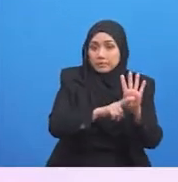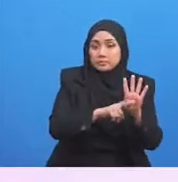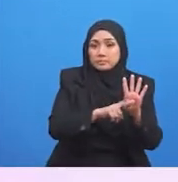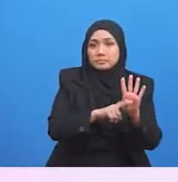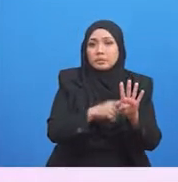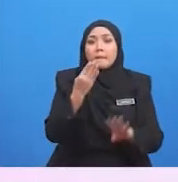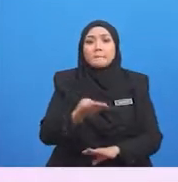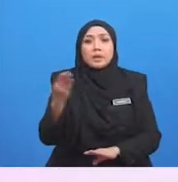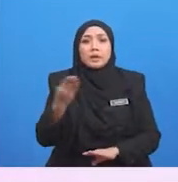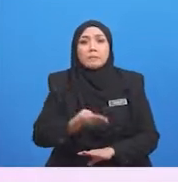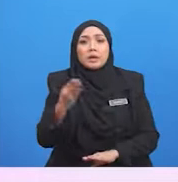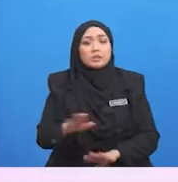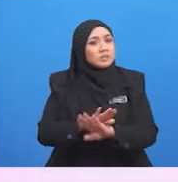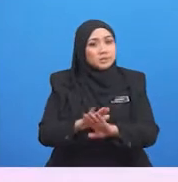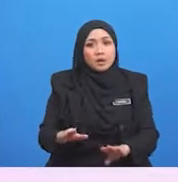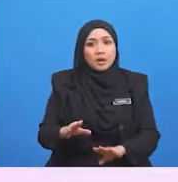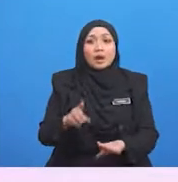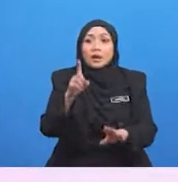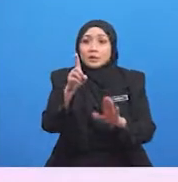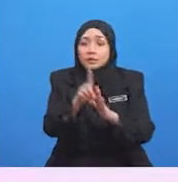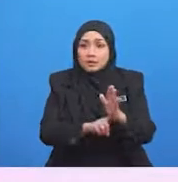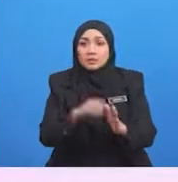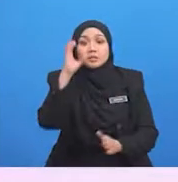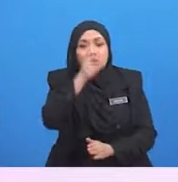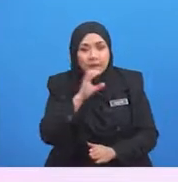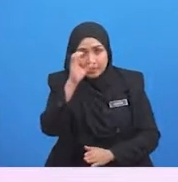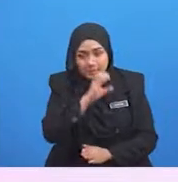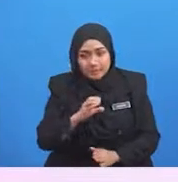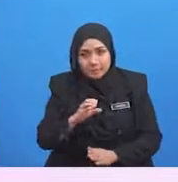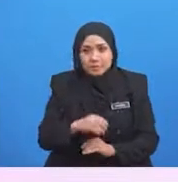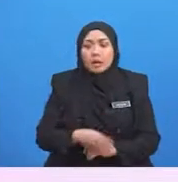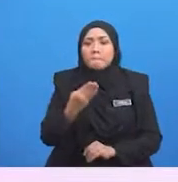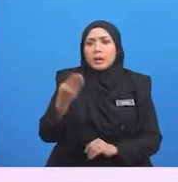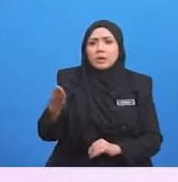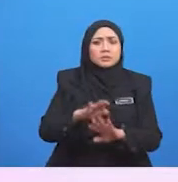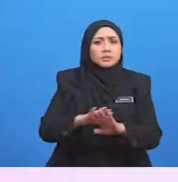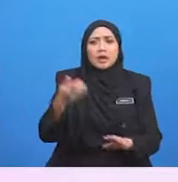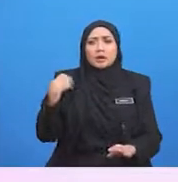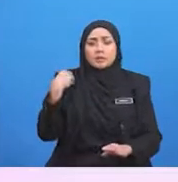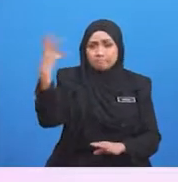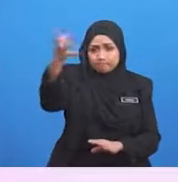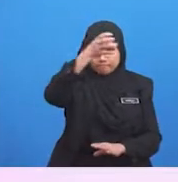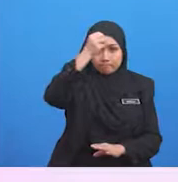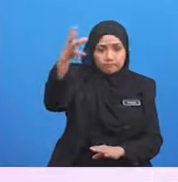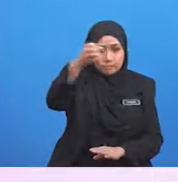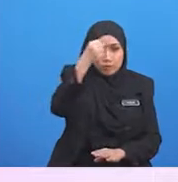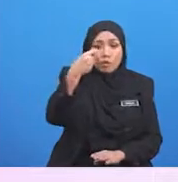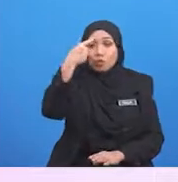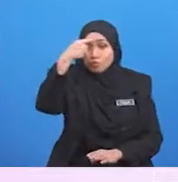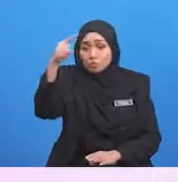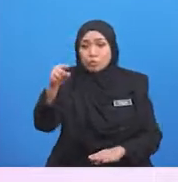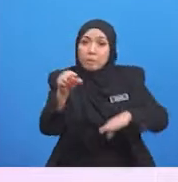adalah barang tidak dicari. Barang yang tidak dikehendaki atau tiada maklumat yang boleh membantu pengguna